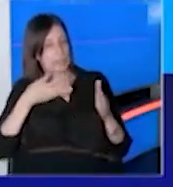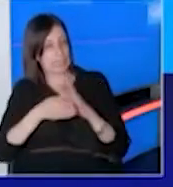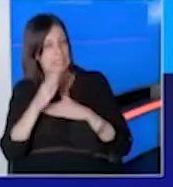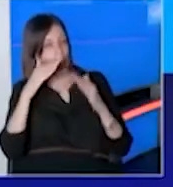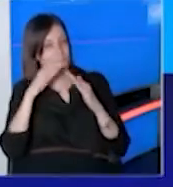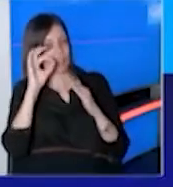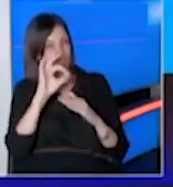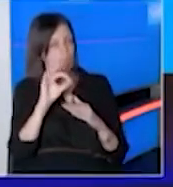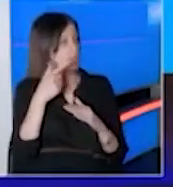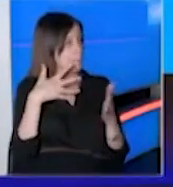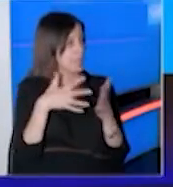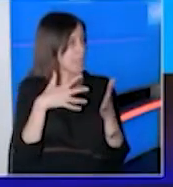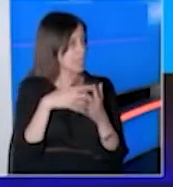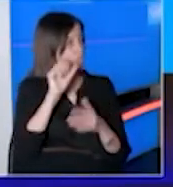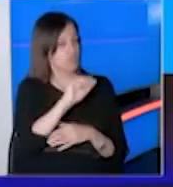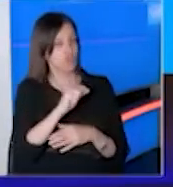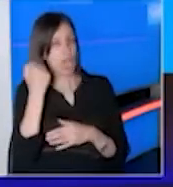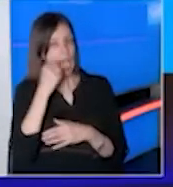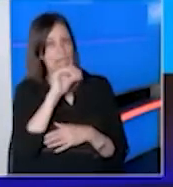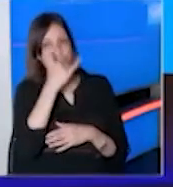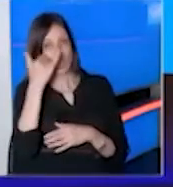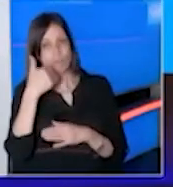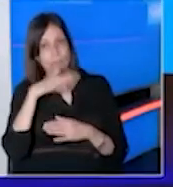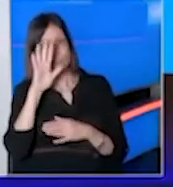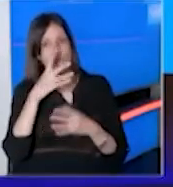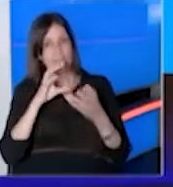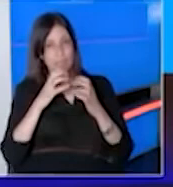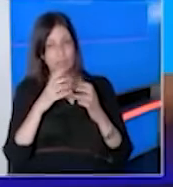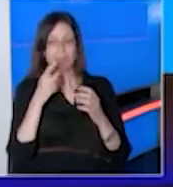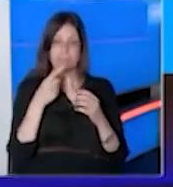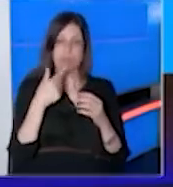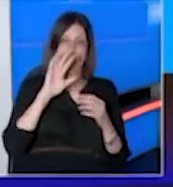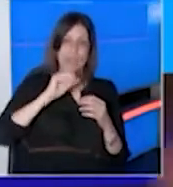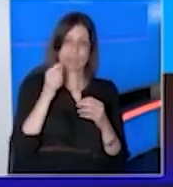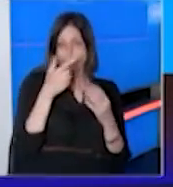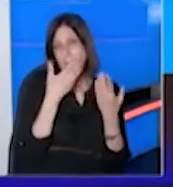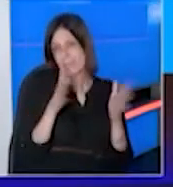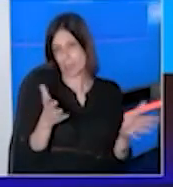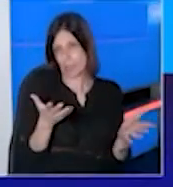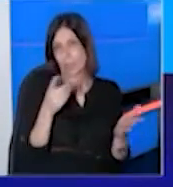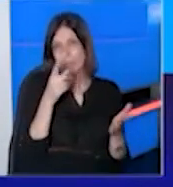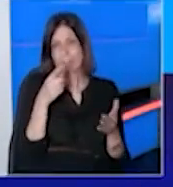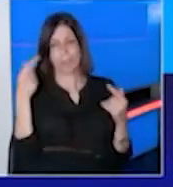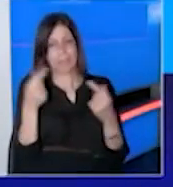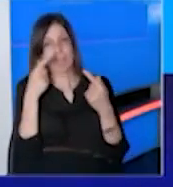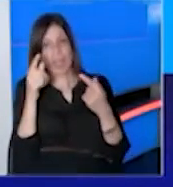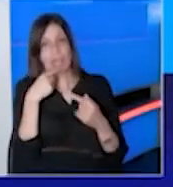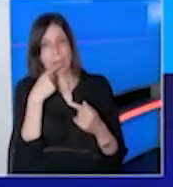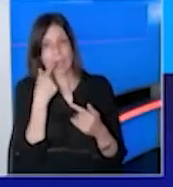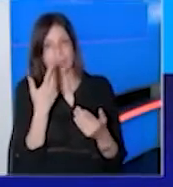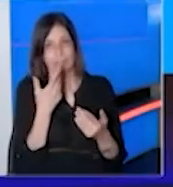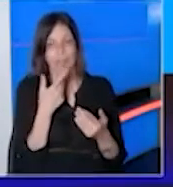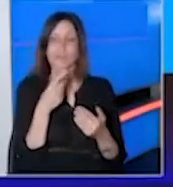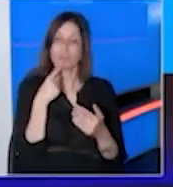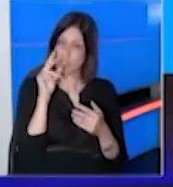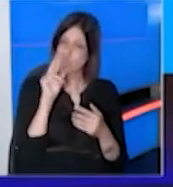שלך, זה לגיטימי. אתה בדקת את השער הצהוב ברוב הקיבוצים? כן. ברוב הקיבוצים הוא פתוח. יפה. למה אתה מתווכח על זה? אבל אתה מתווכח, אתה אומר... יש